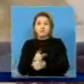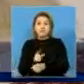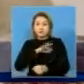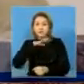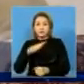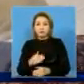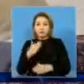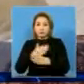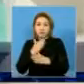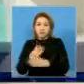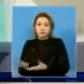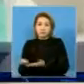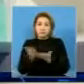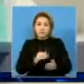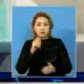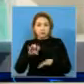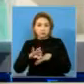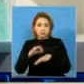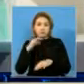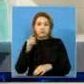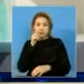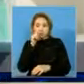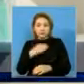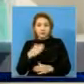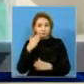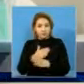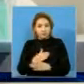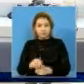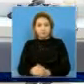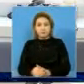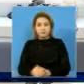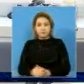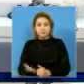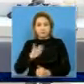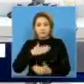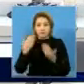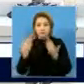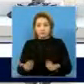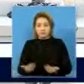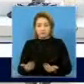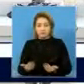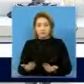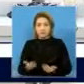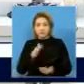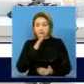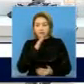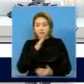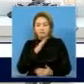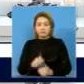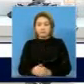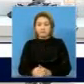көмексін шақырады. Жолдасы да қолдау білдірді. Ол жеткізу қызметіне жауапты. Маған қазір, қазіргі таңда